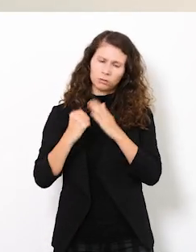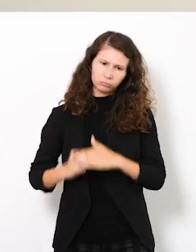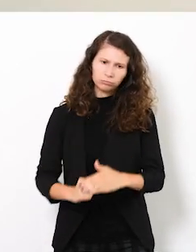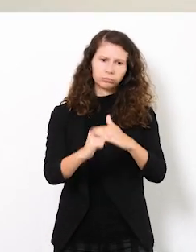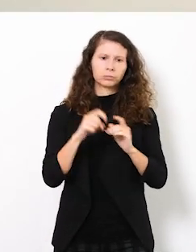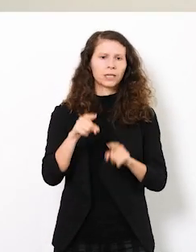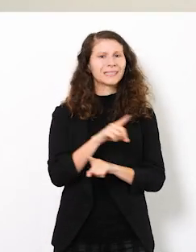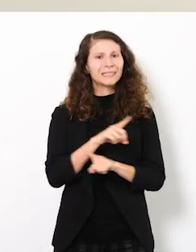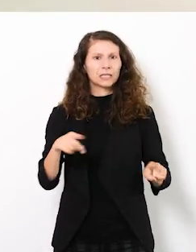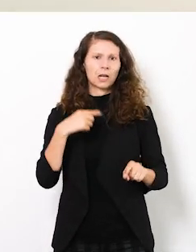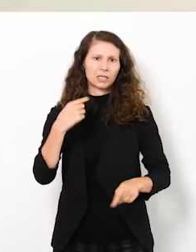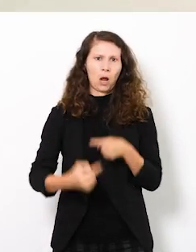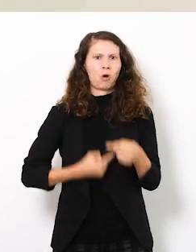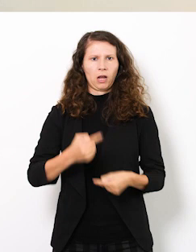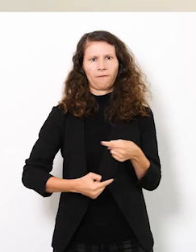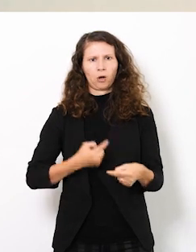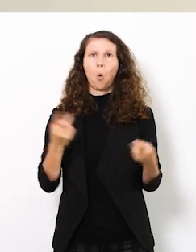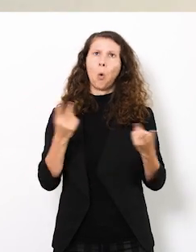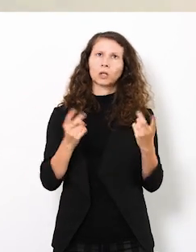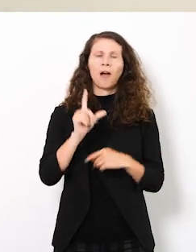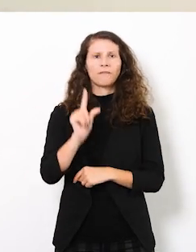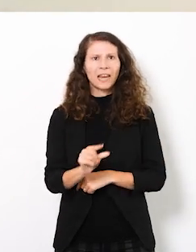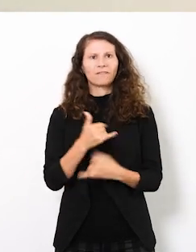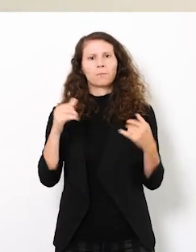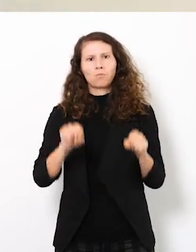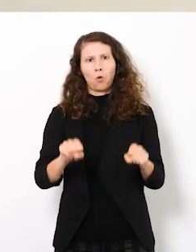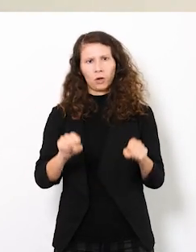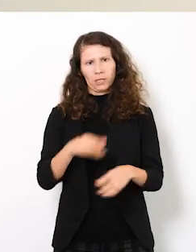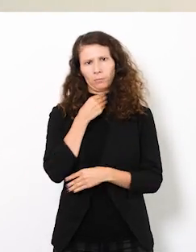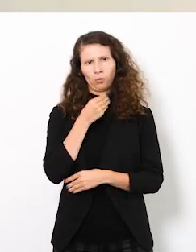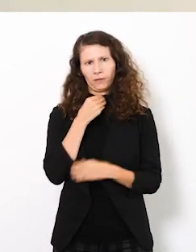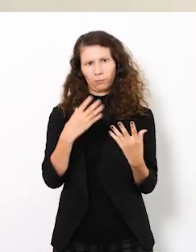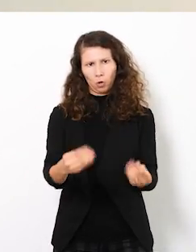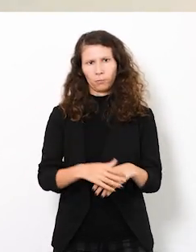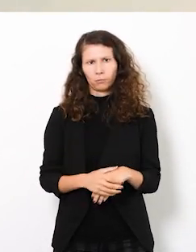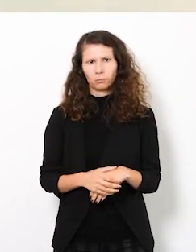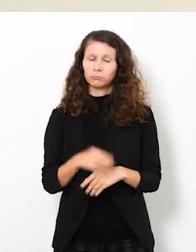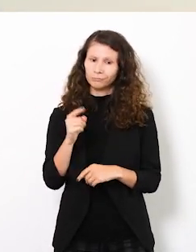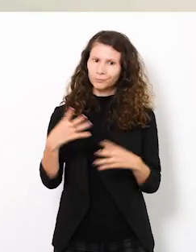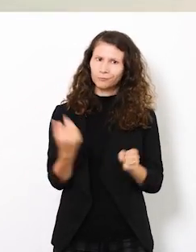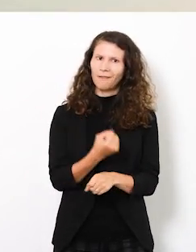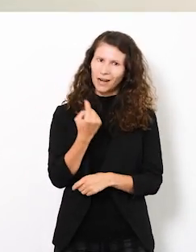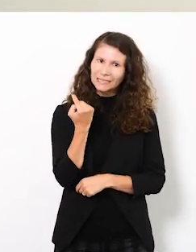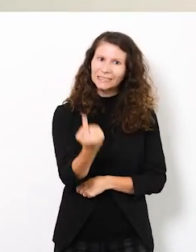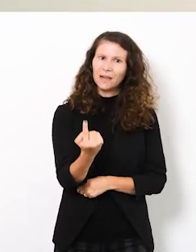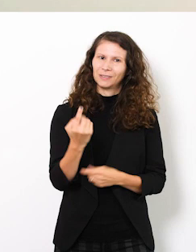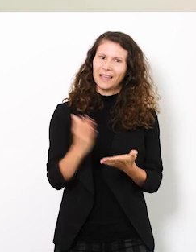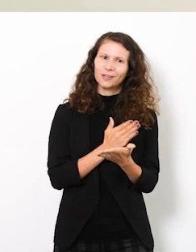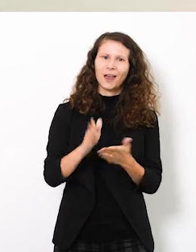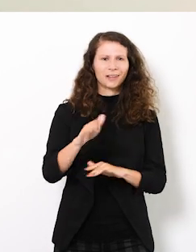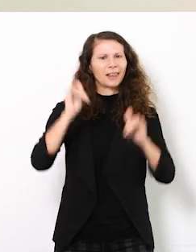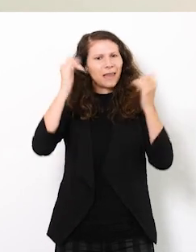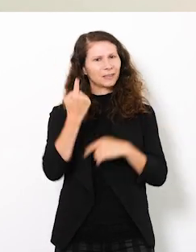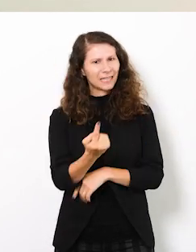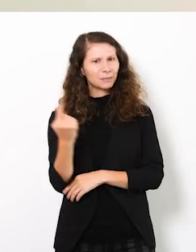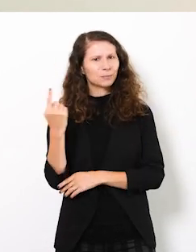nicht dauerhaft oder zumindest so wenig wie möglich bedürftig sind, sondern in der Lage sind, nicht nur selbstbestimmt ihr Leben zu